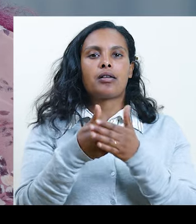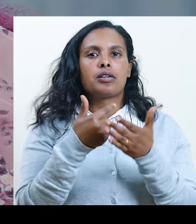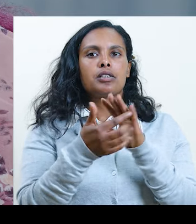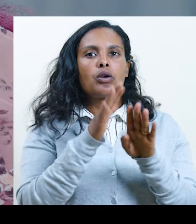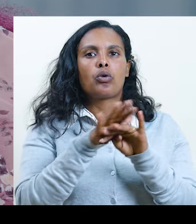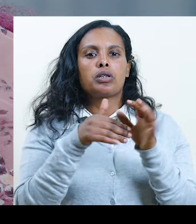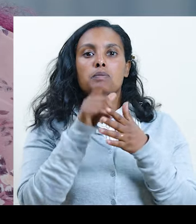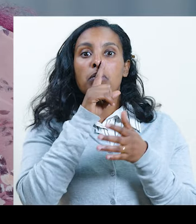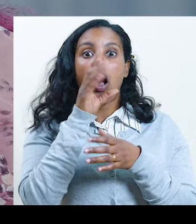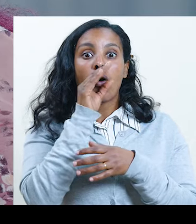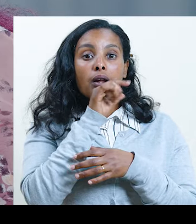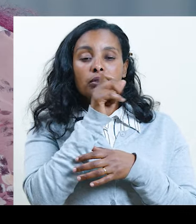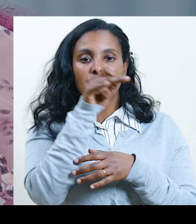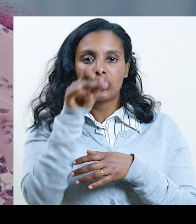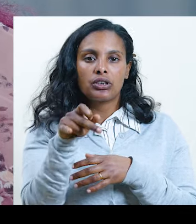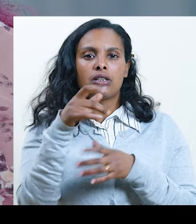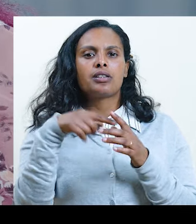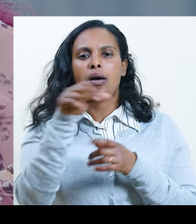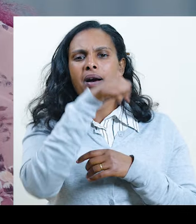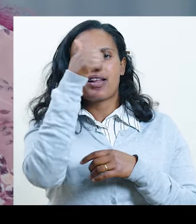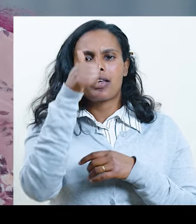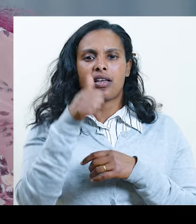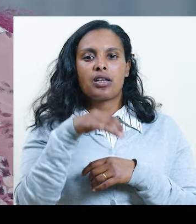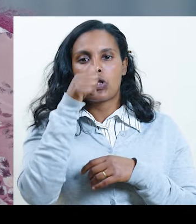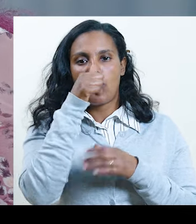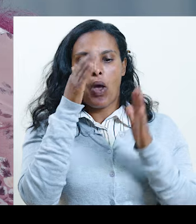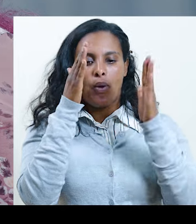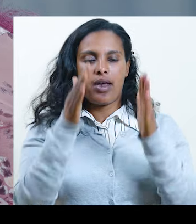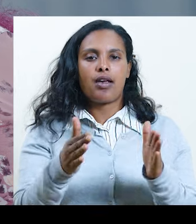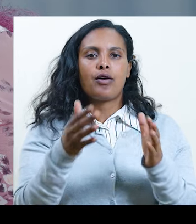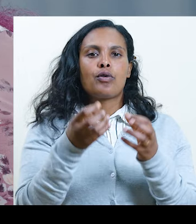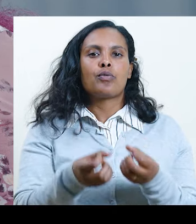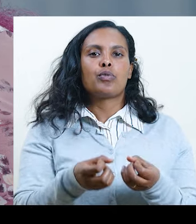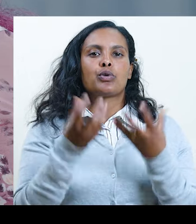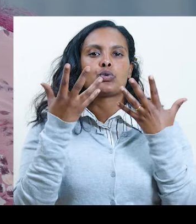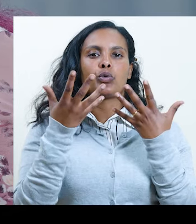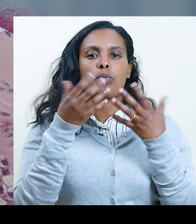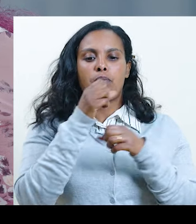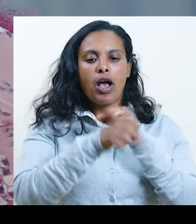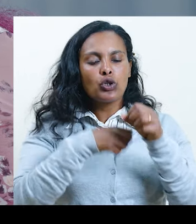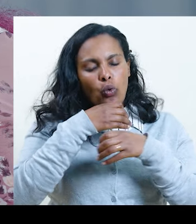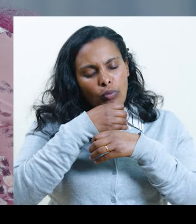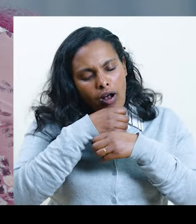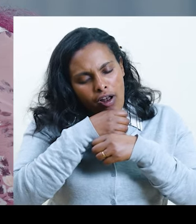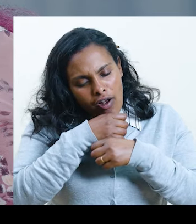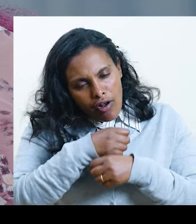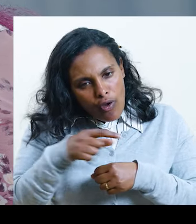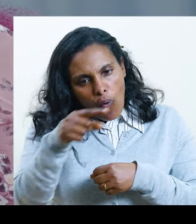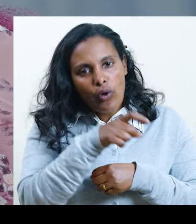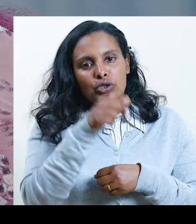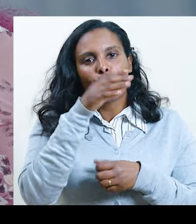በተያያዘ እንደዚሁም ብለን አወራንበት፣ ግን እንደ ማንኛውም ኢትዮጵያዊ ብዙ በእድሜያቸው የገፉ